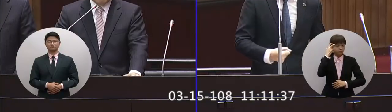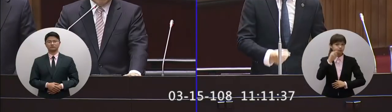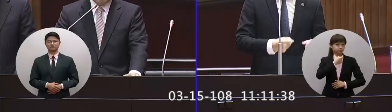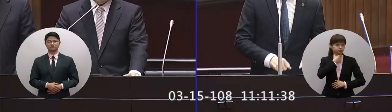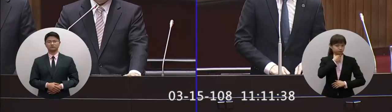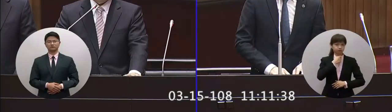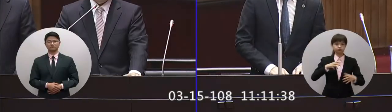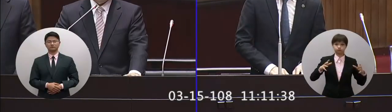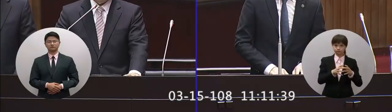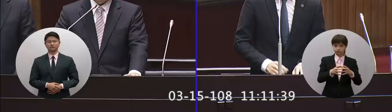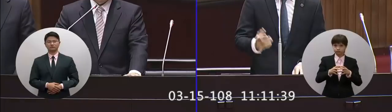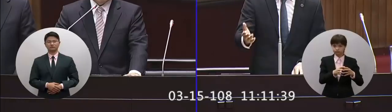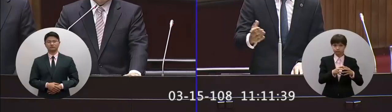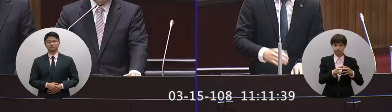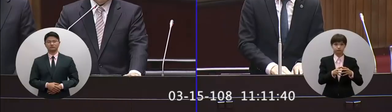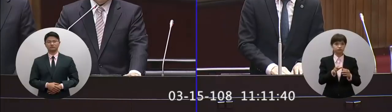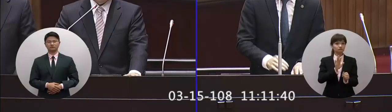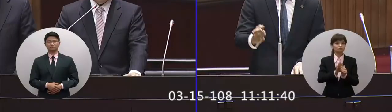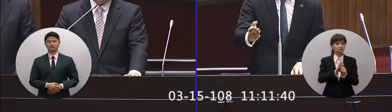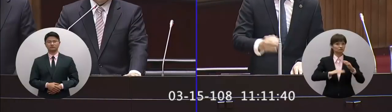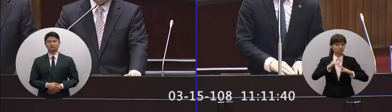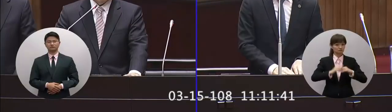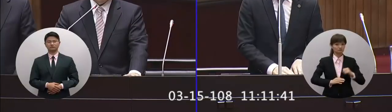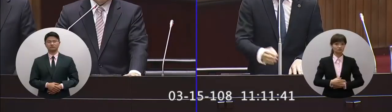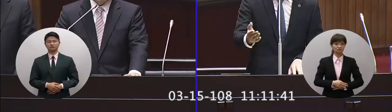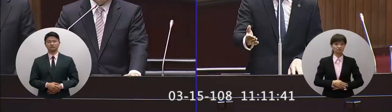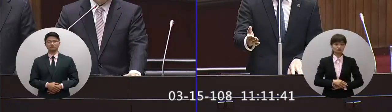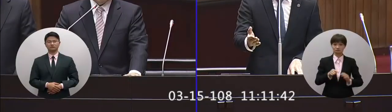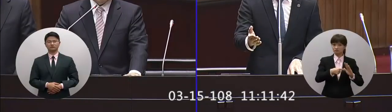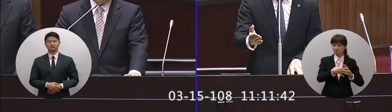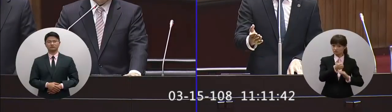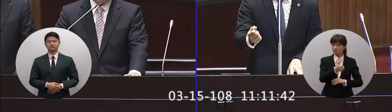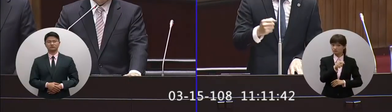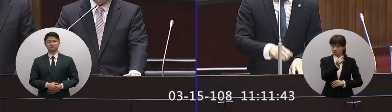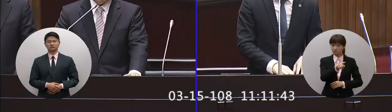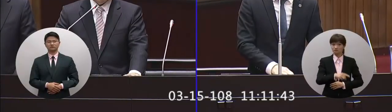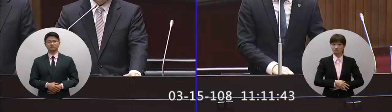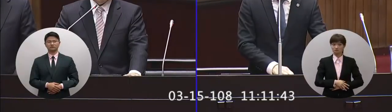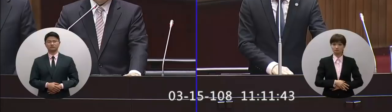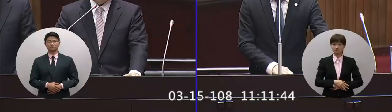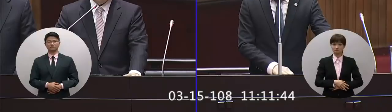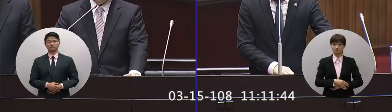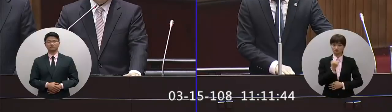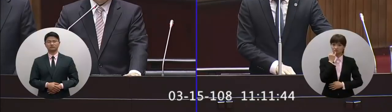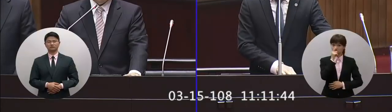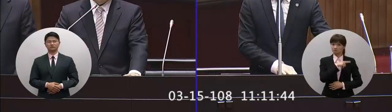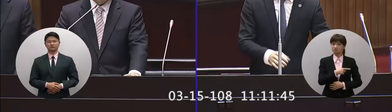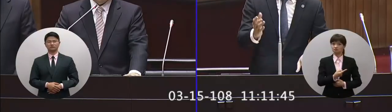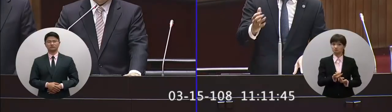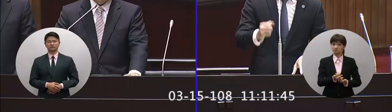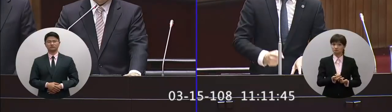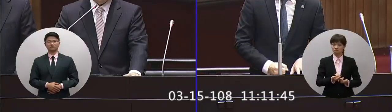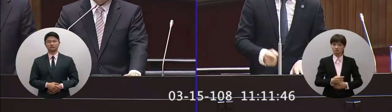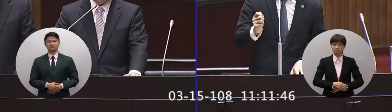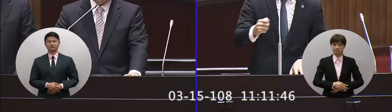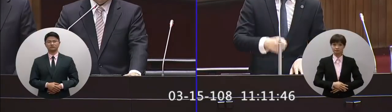立场嘛啦，做伙来坚持这个立场嘛。哎，唔知院长会当甲我，给我一个算讲，讲